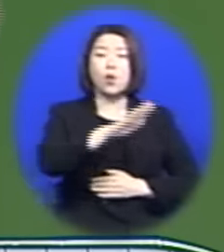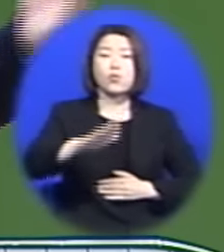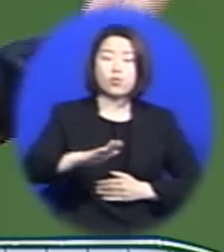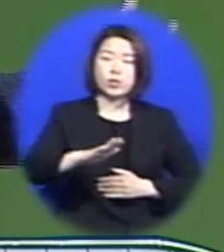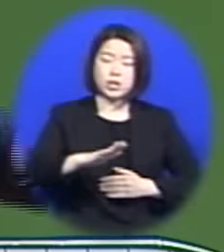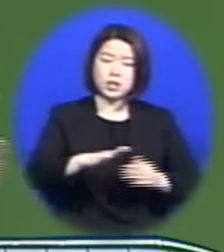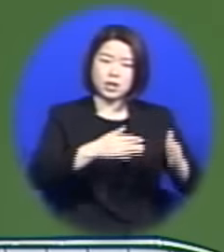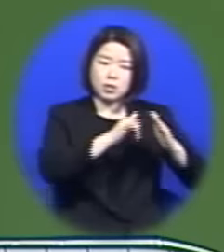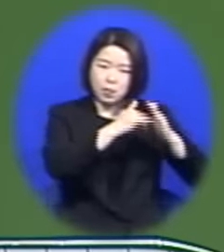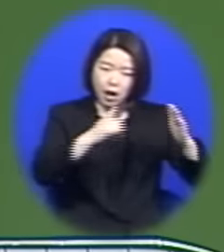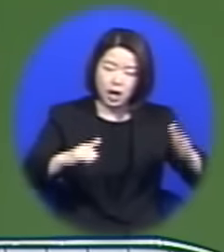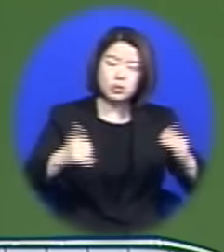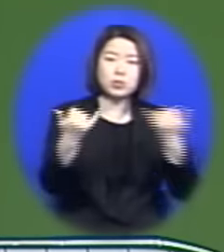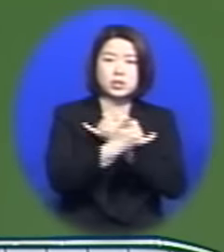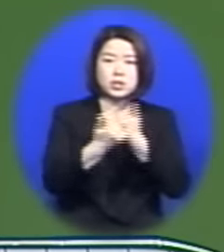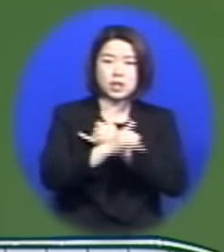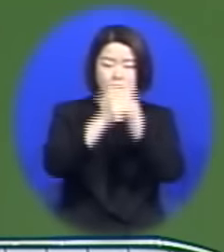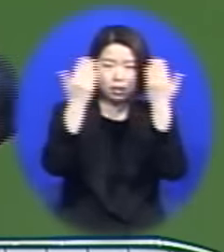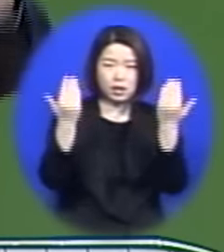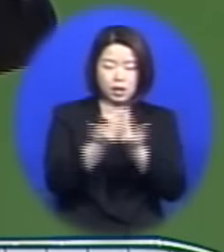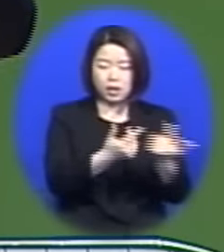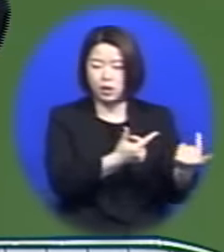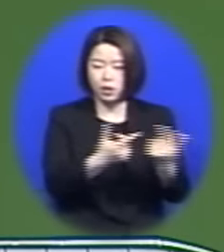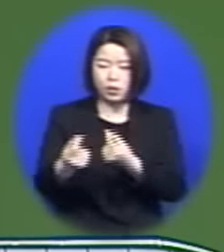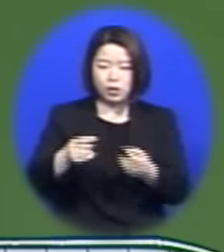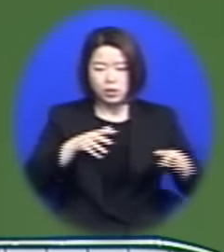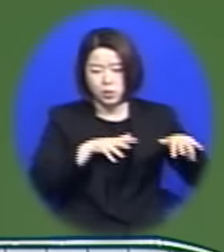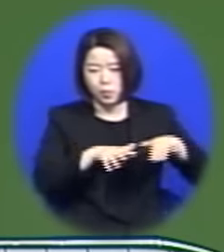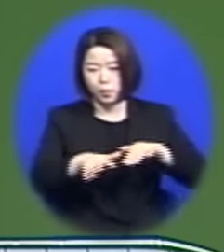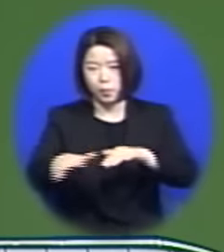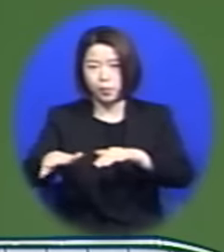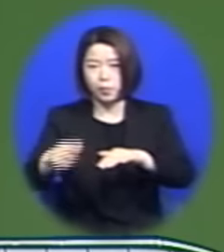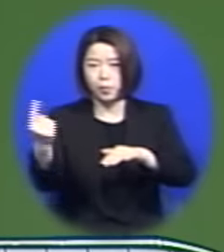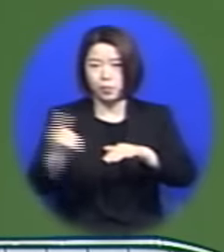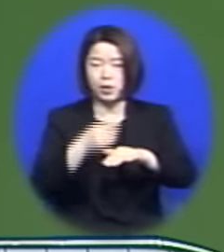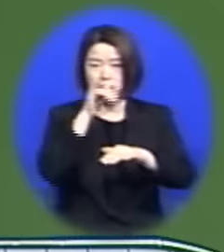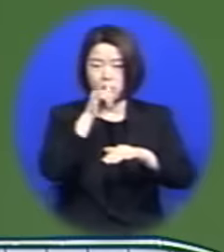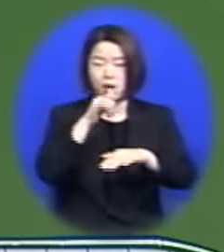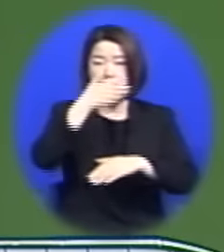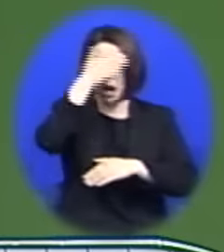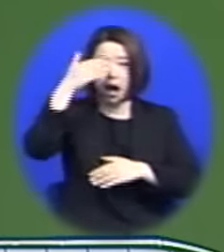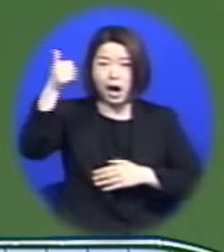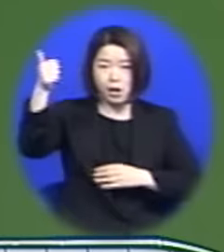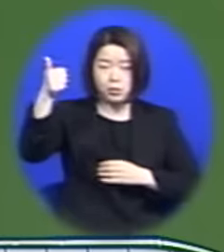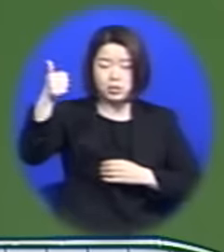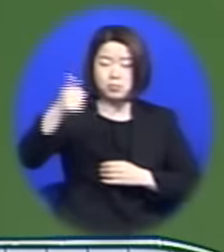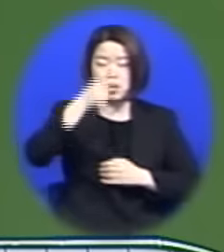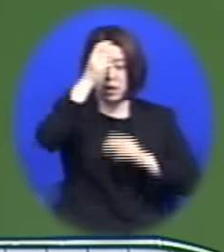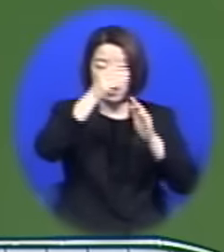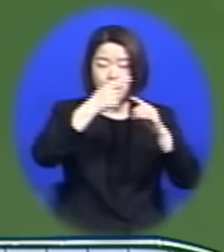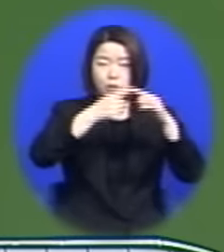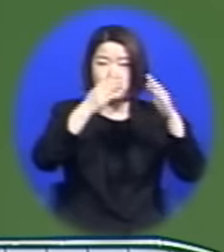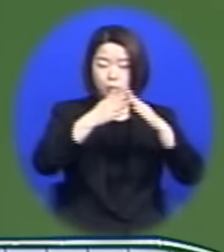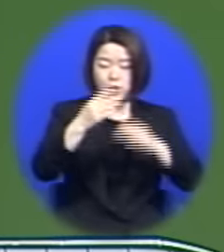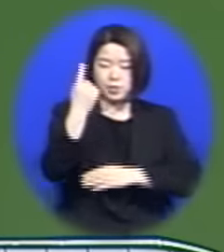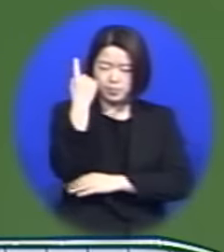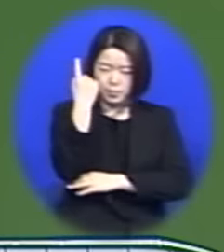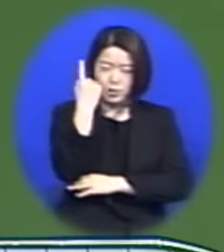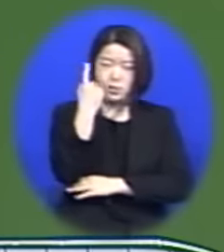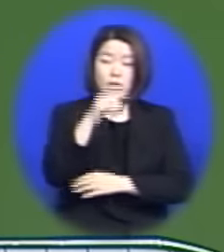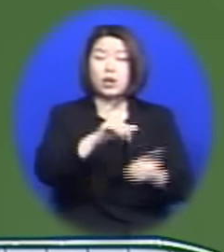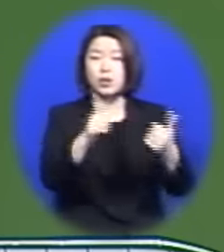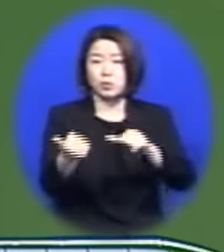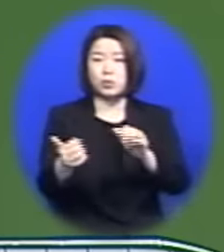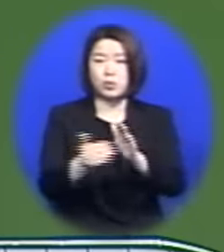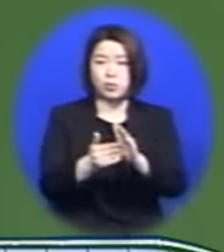친척들 다 피난 내려오셨습니다 할아버님 예배당을 지키시다가 돌아가시고 다 피난 내려 오셨어요